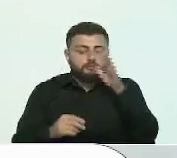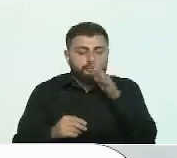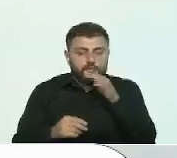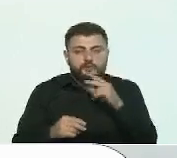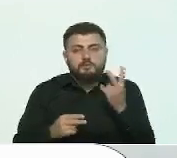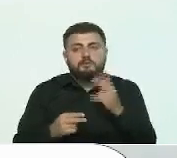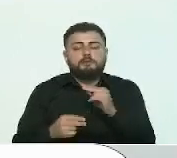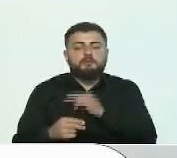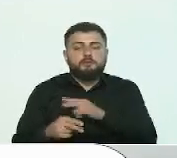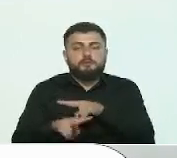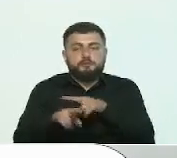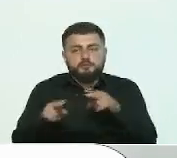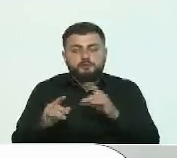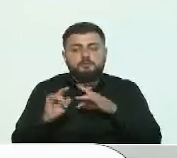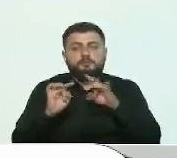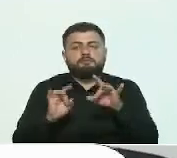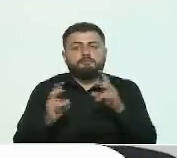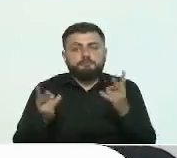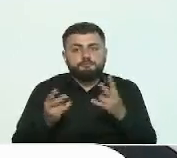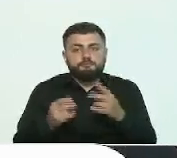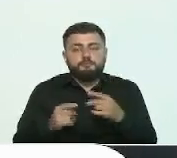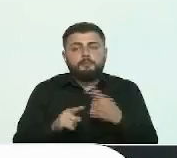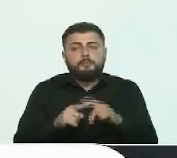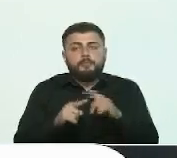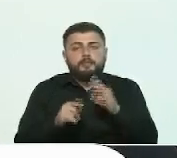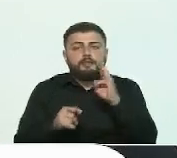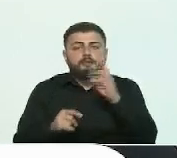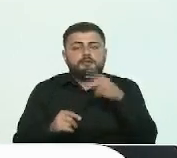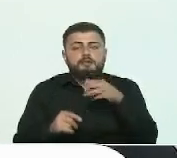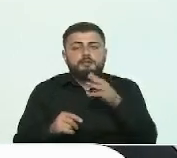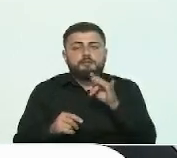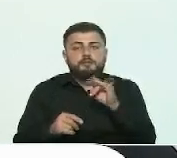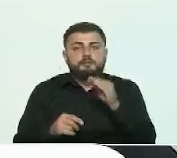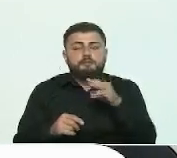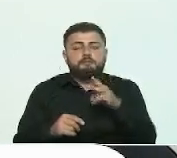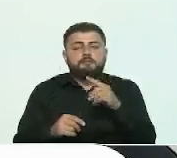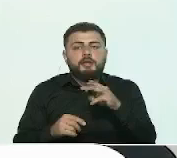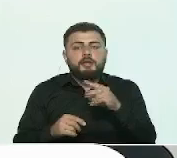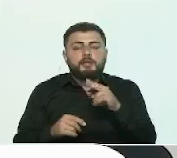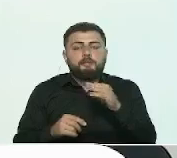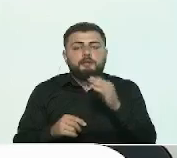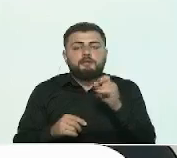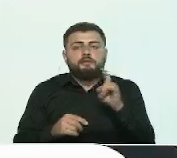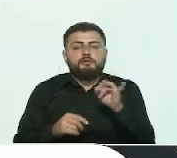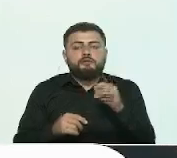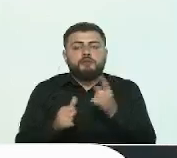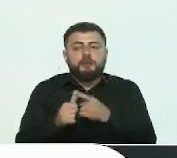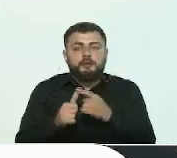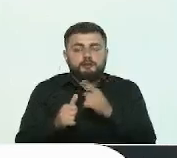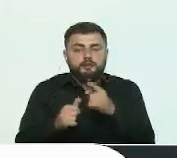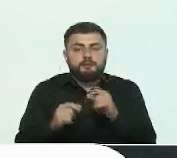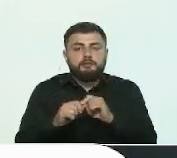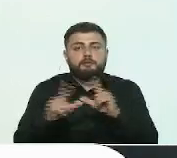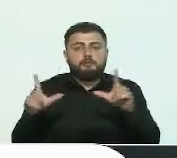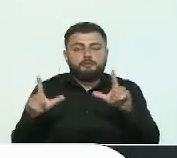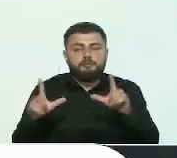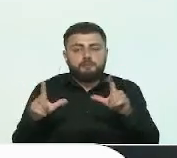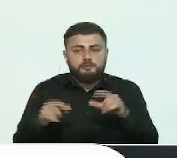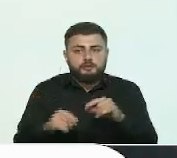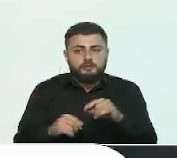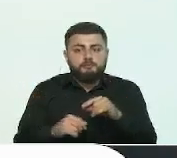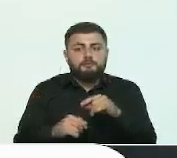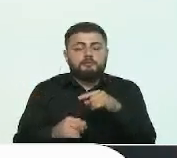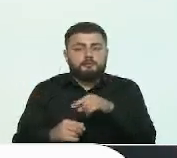əyaqlaşmalıdırlar. Qeyd edim ki, bura Şəmkirdə Məhəmməd Füzuli adına tam orta məktəb